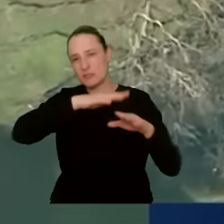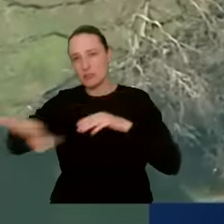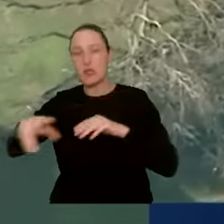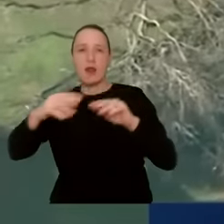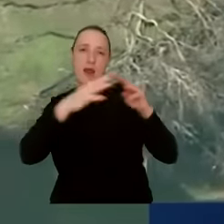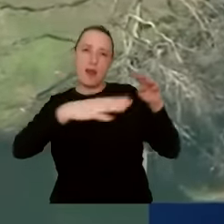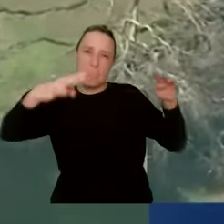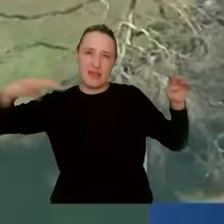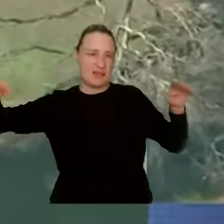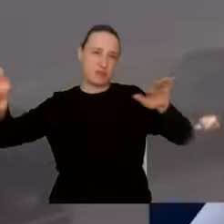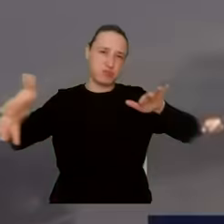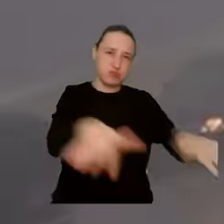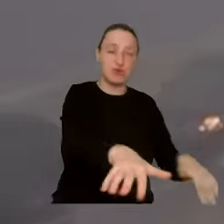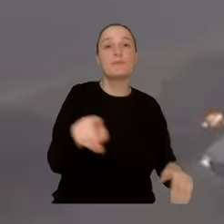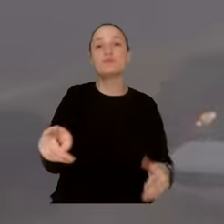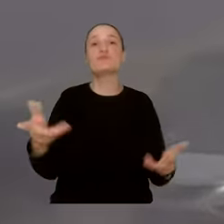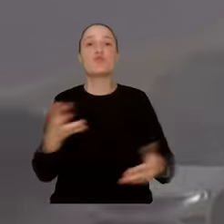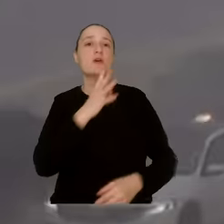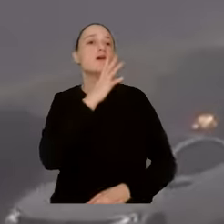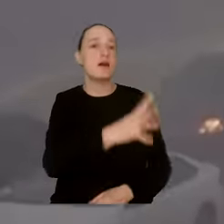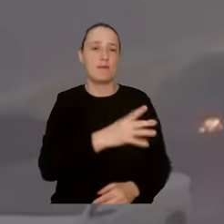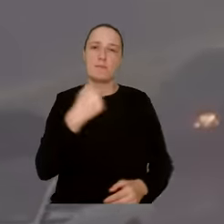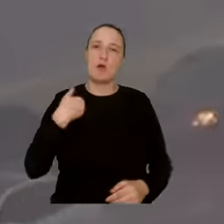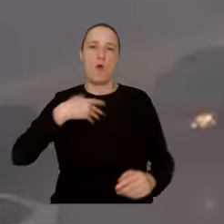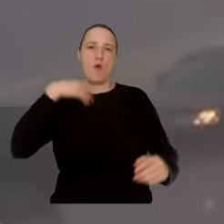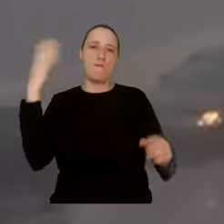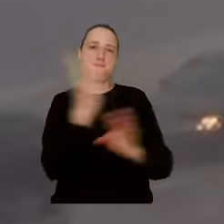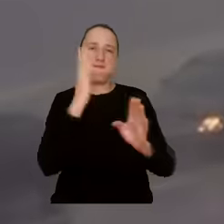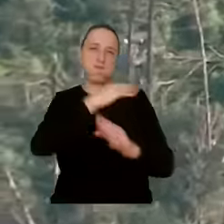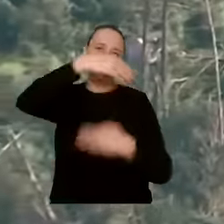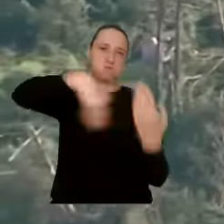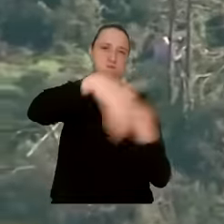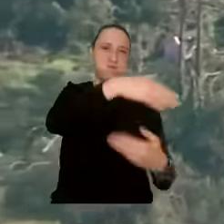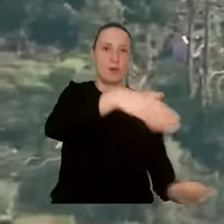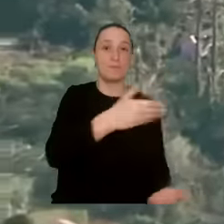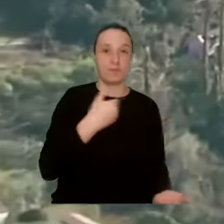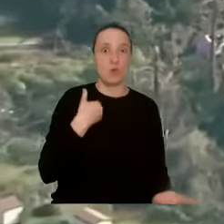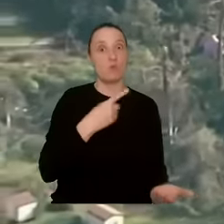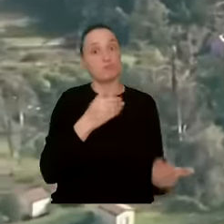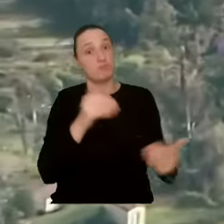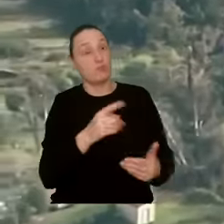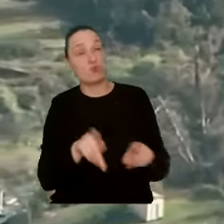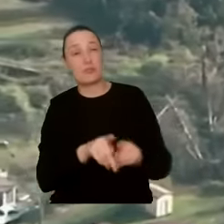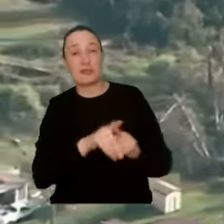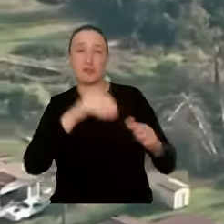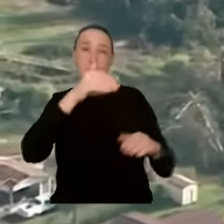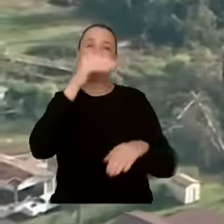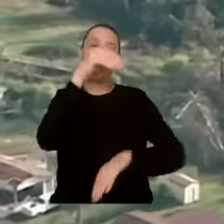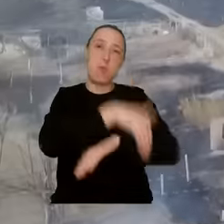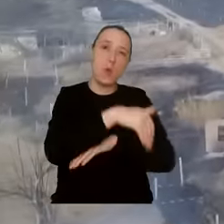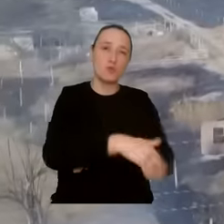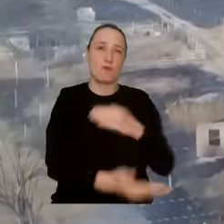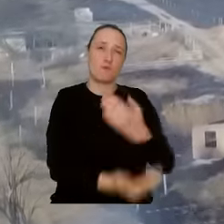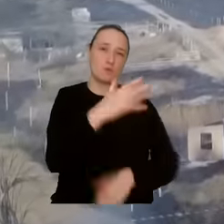wynik tornada, które przeszło przez stany Georgia i Ohio. Niebezpieczne zjawiska pogodowe pojawić się mogą też w innych, południowo-wschodnich częściach Stanów